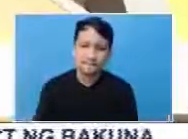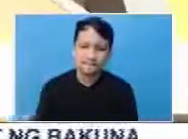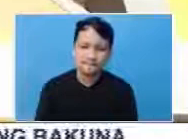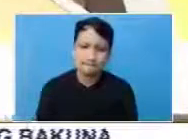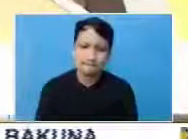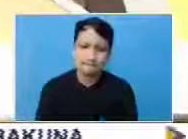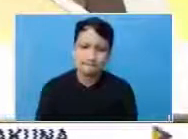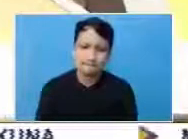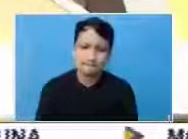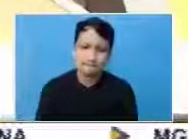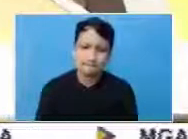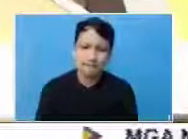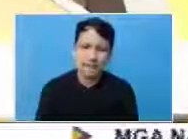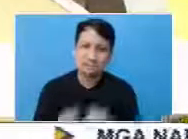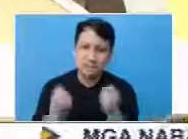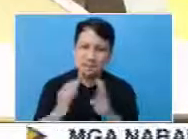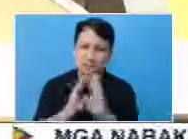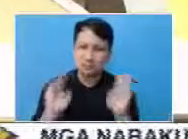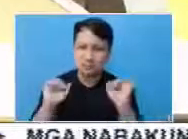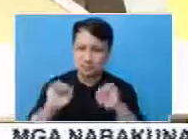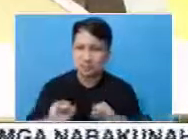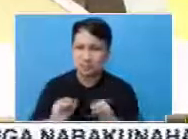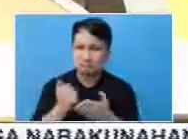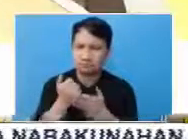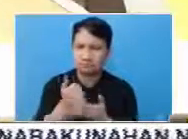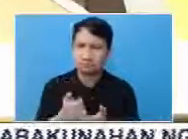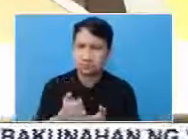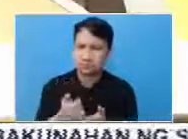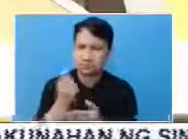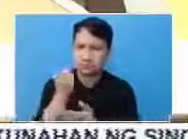MPD Spokesman Police Captain Philip Ines. Thank you,